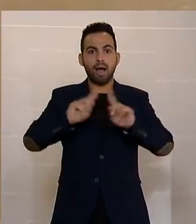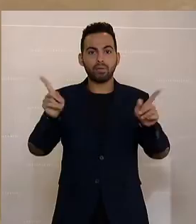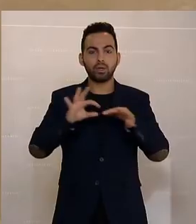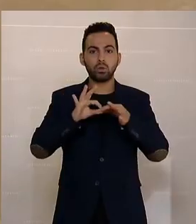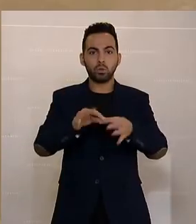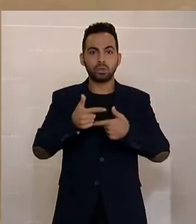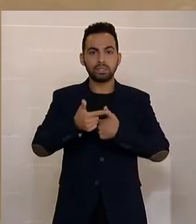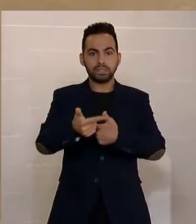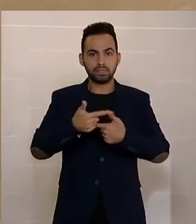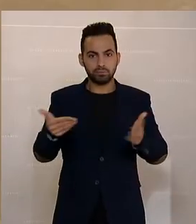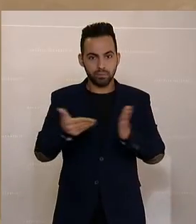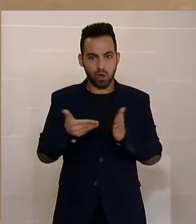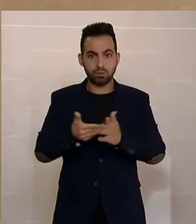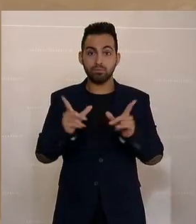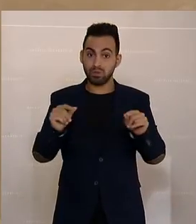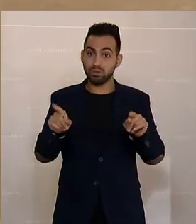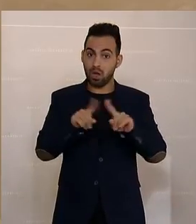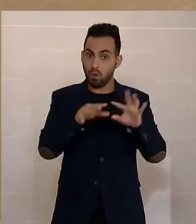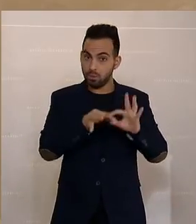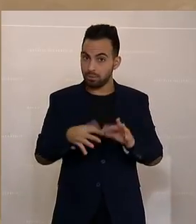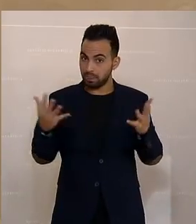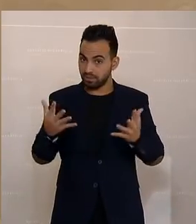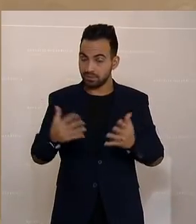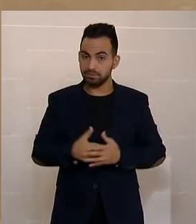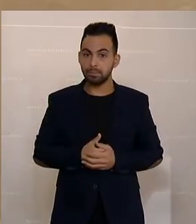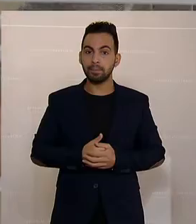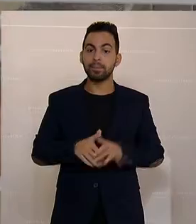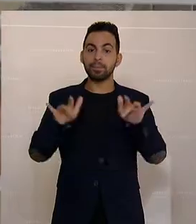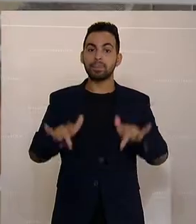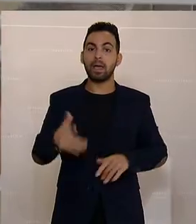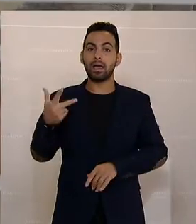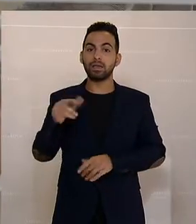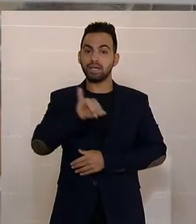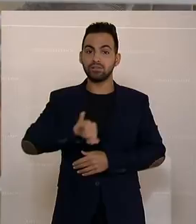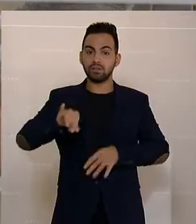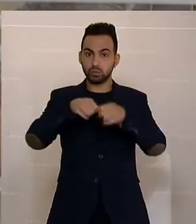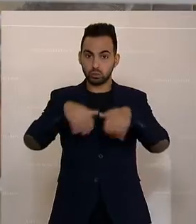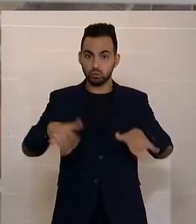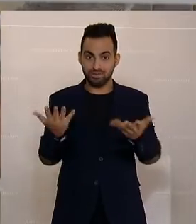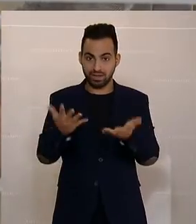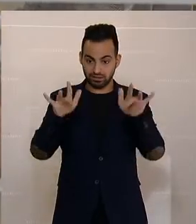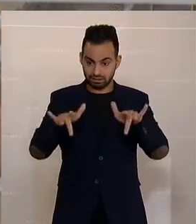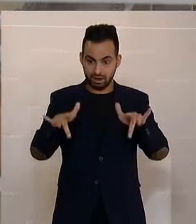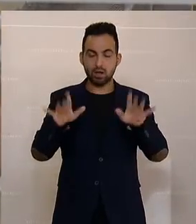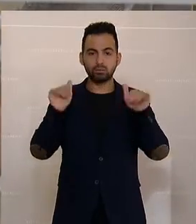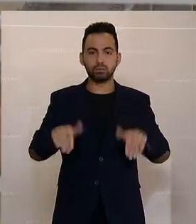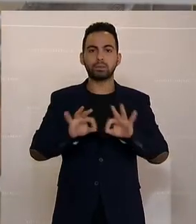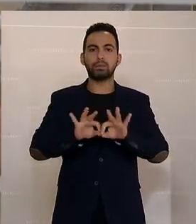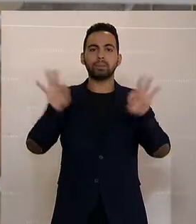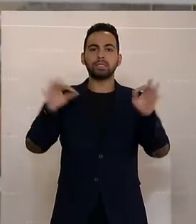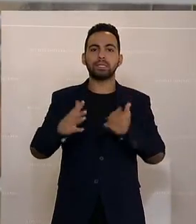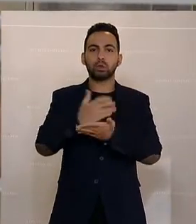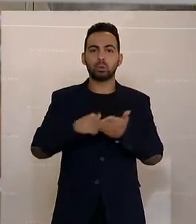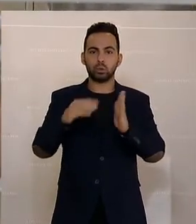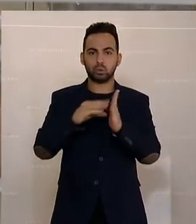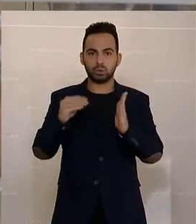Logistik. Das heißt aber auch, dass man bestehende Infrastruktur besser nutzen muss und